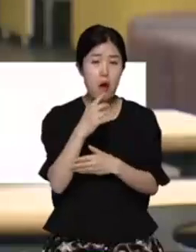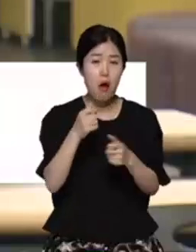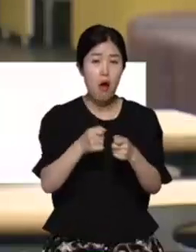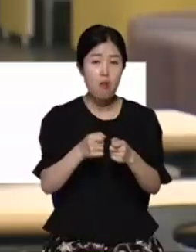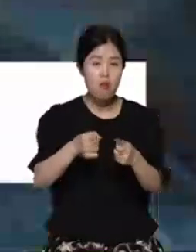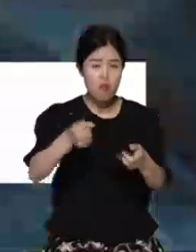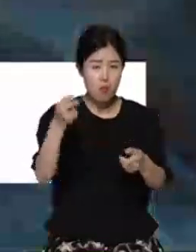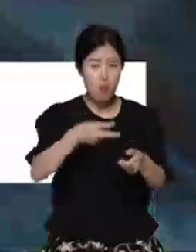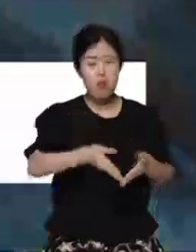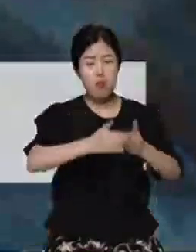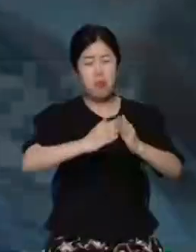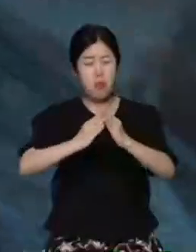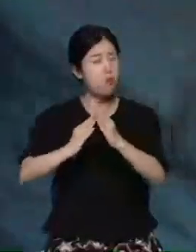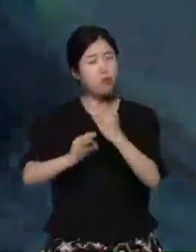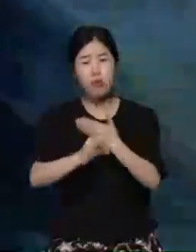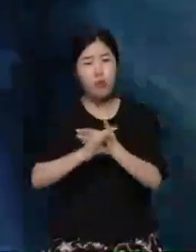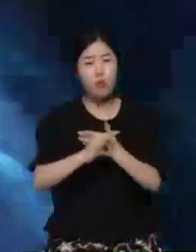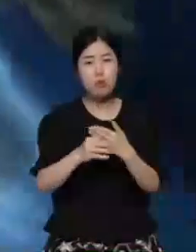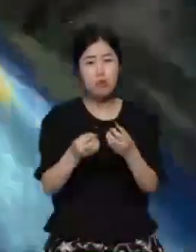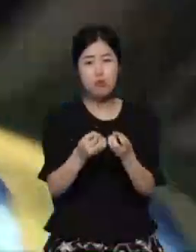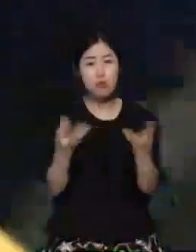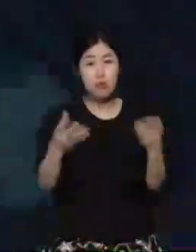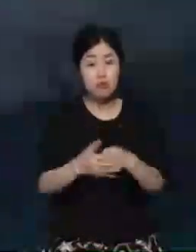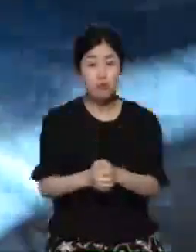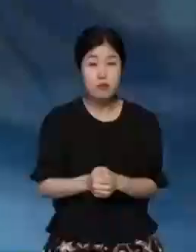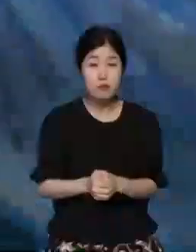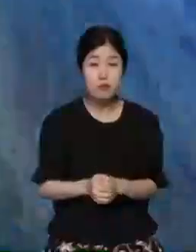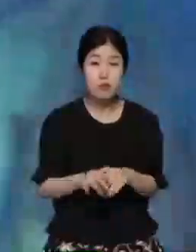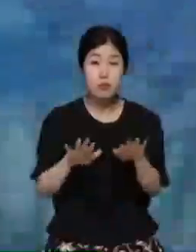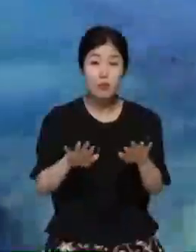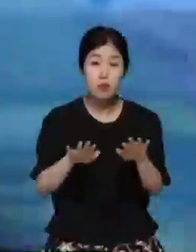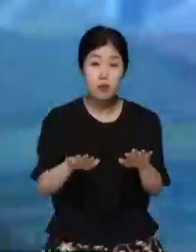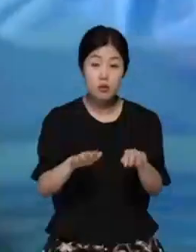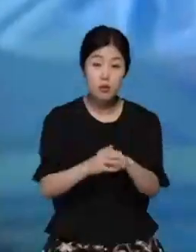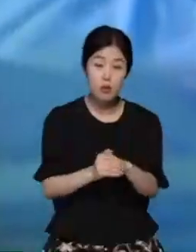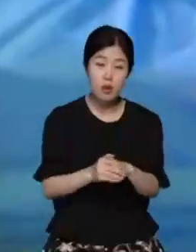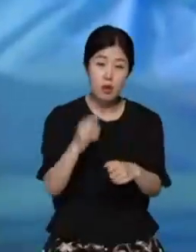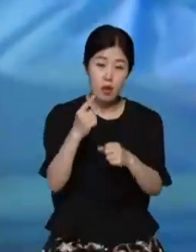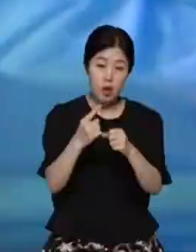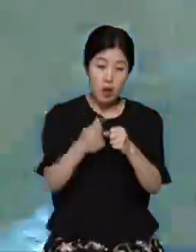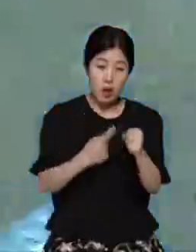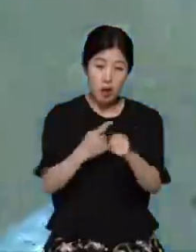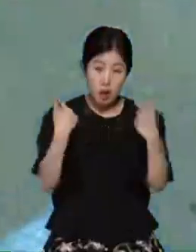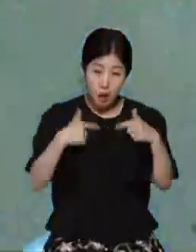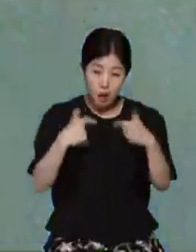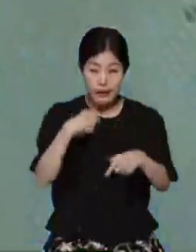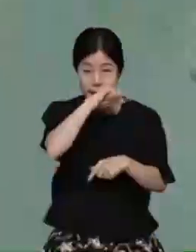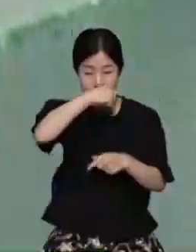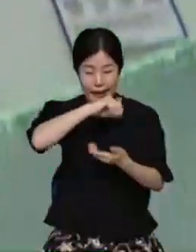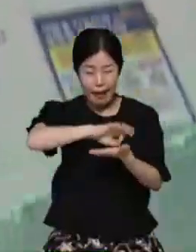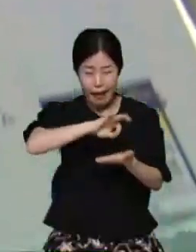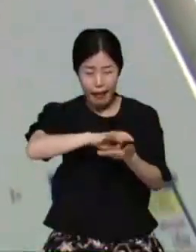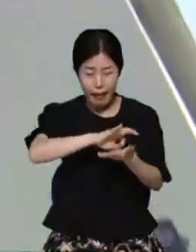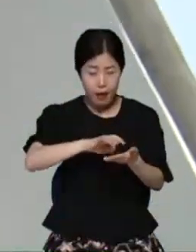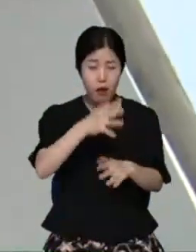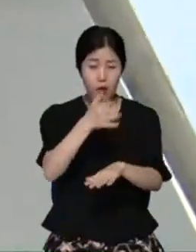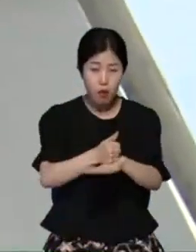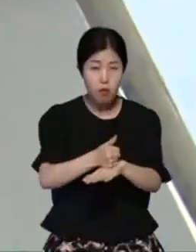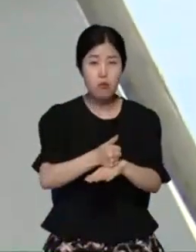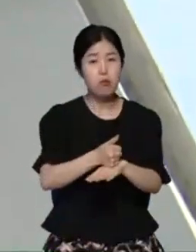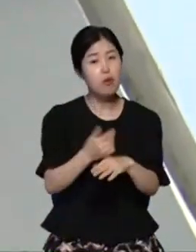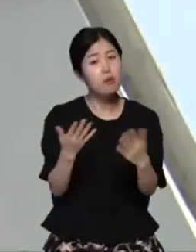있다고 생각합니다. 쓰레기 불법 투기를 막겠다고 해마다 수천만 원의 혈세를 들여 설치한